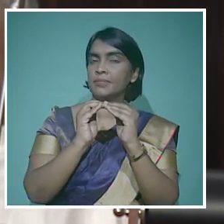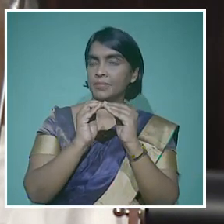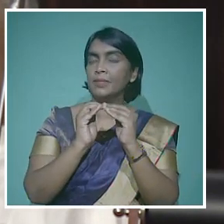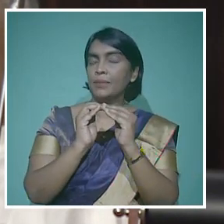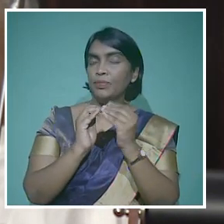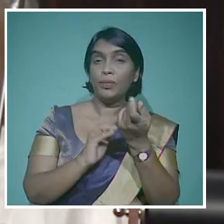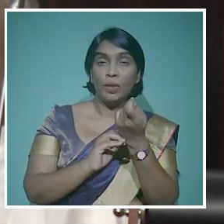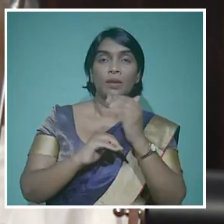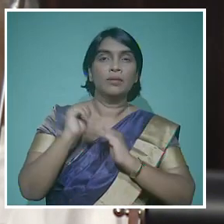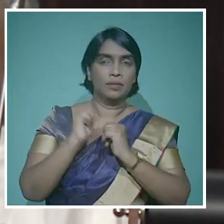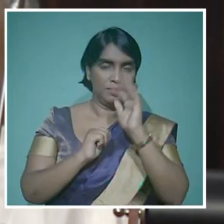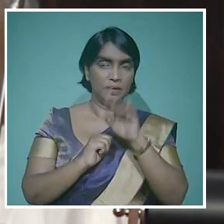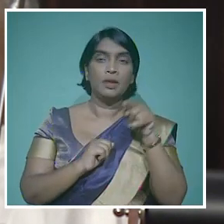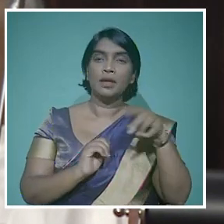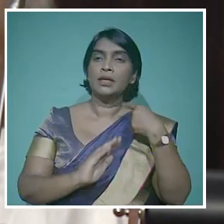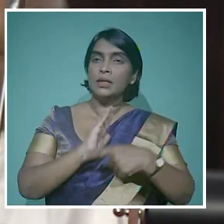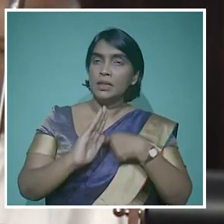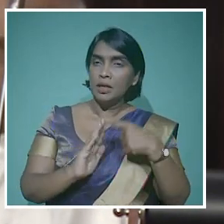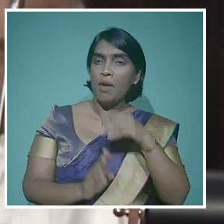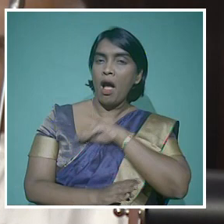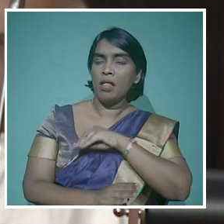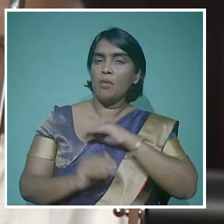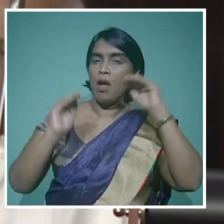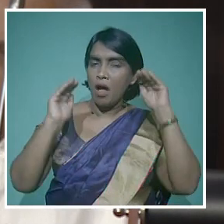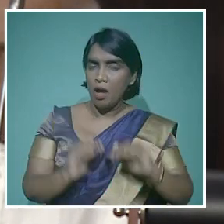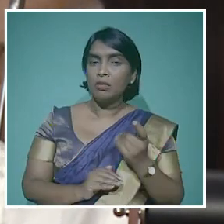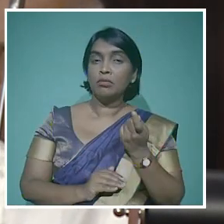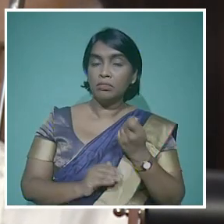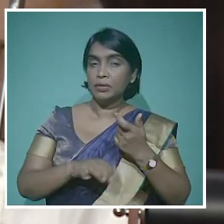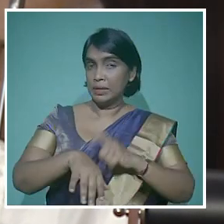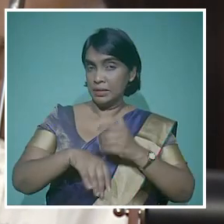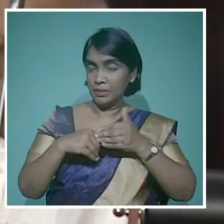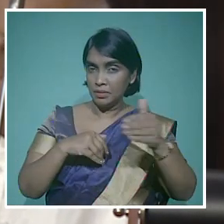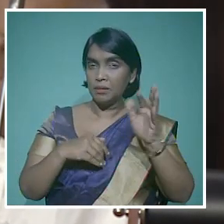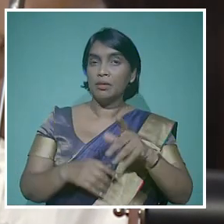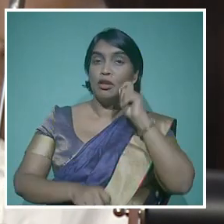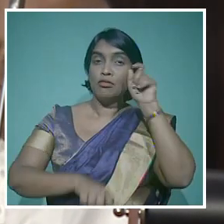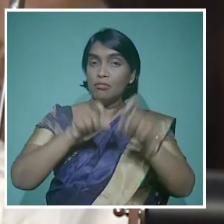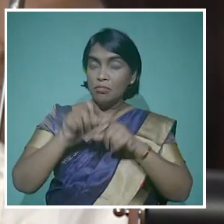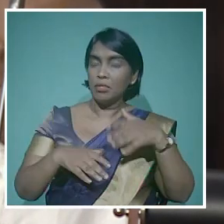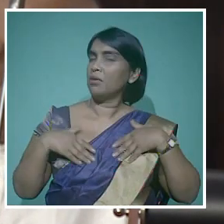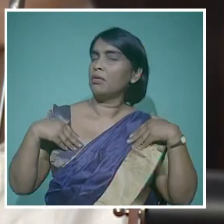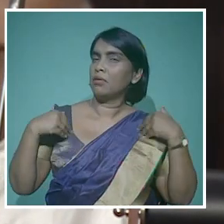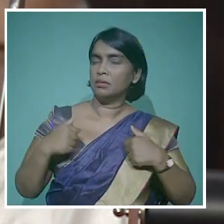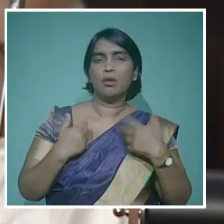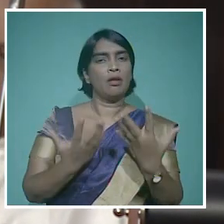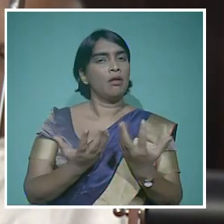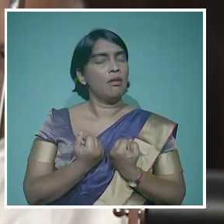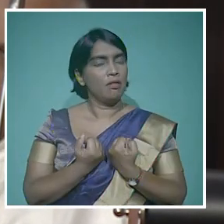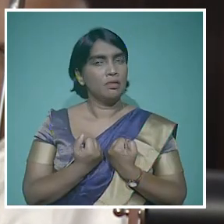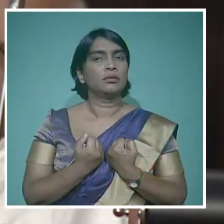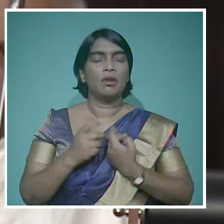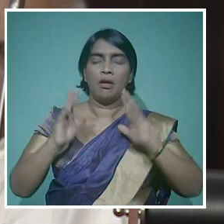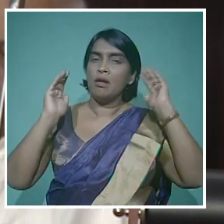තබන ආර්ථික ක්‍රමයක්. ශ්‍රී ලංකාවේ අඩු ආදායම ආර්ථිකත්වයේ පැවති කාලයේ ජනතාව භුක්ති විඳින අවශ්‍යතා